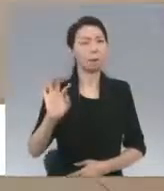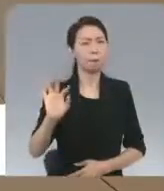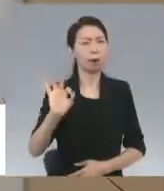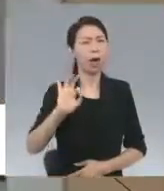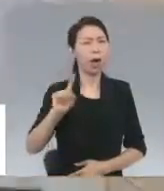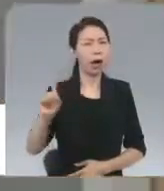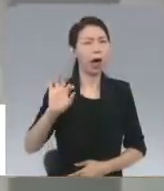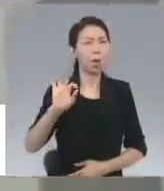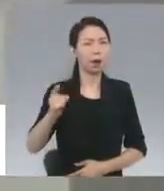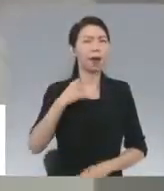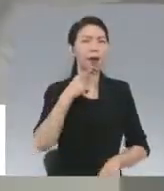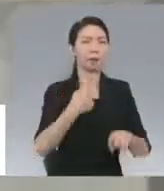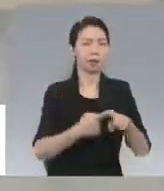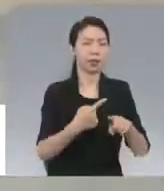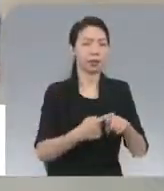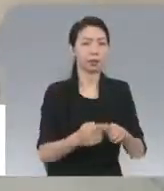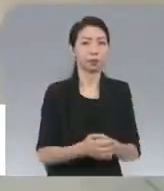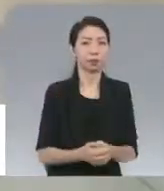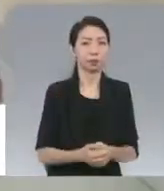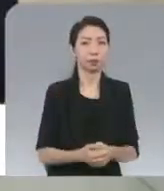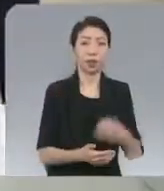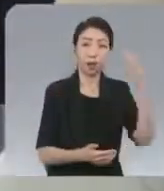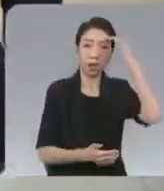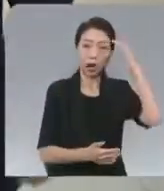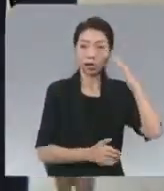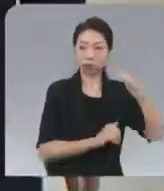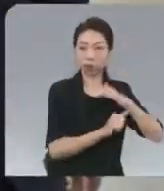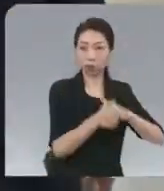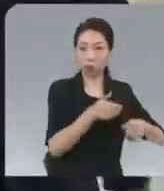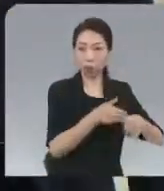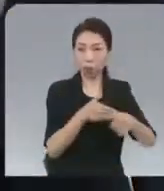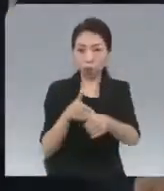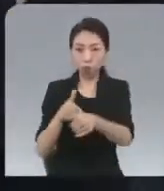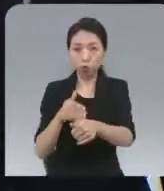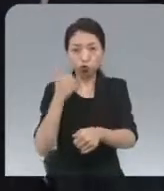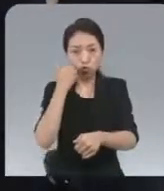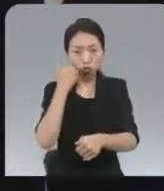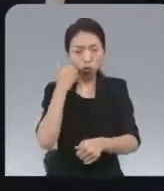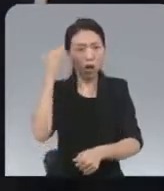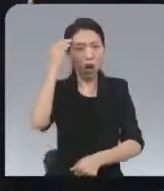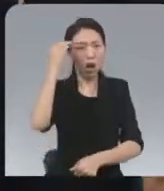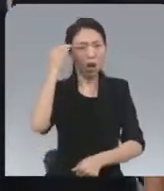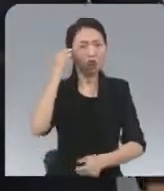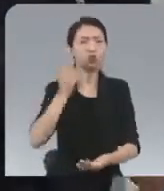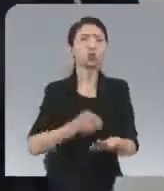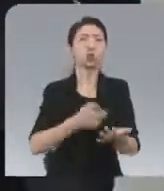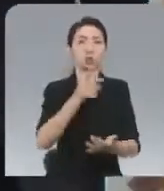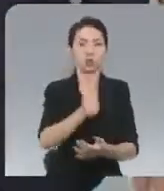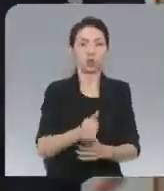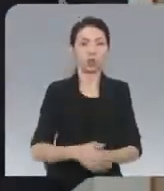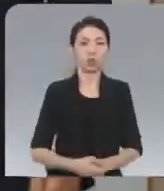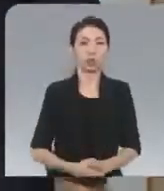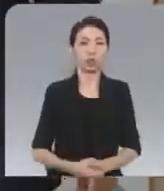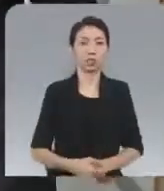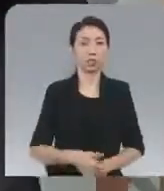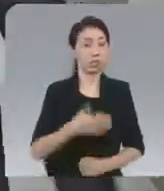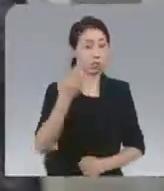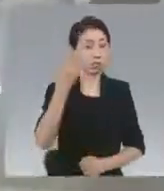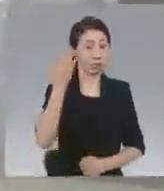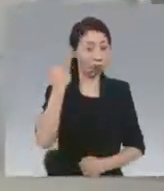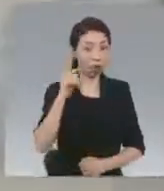c'était le cas habituellement après la disparition d'un ex-premier ministre la corée du sud a décidé d'y envoyer une délégation